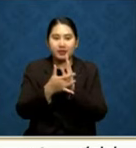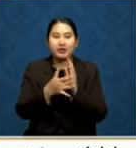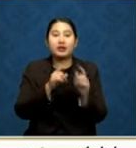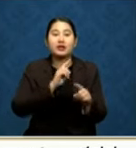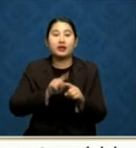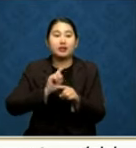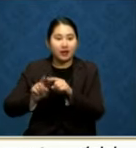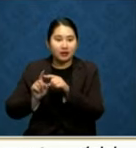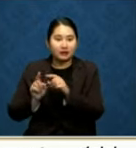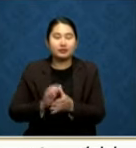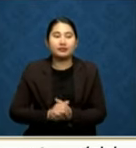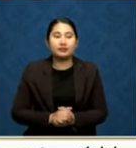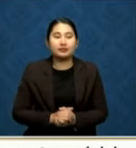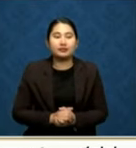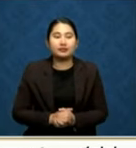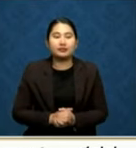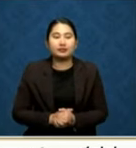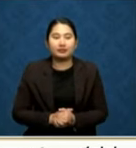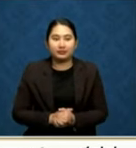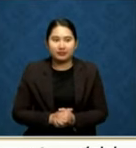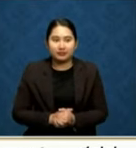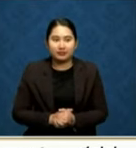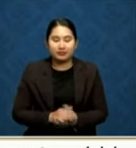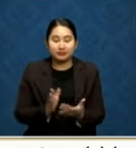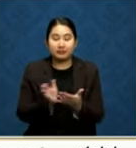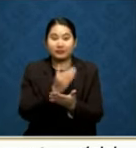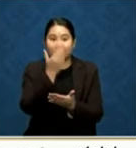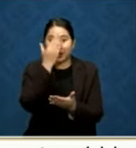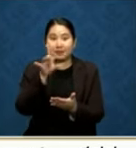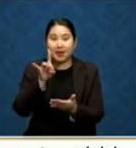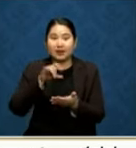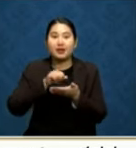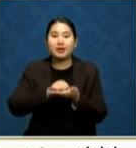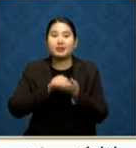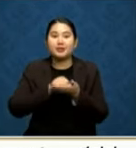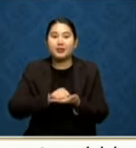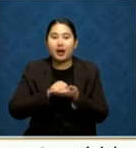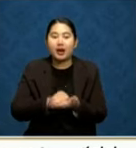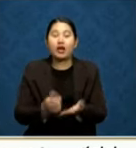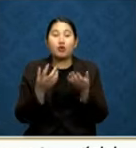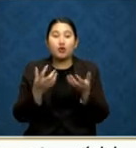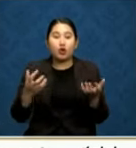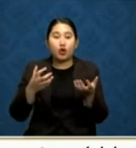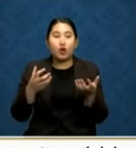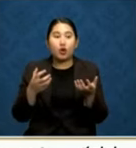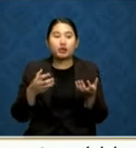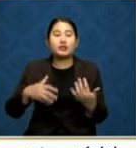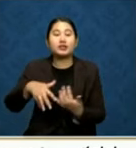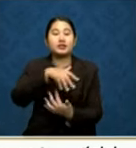งานด้ที่แปดบริการสานะพลงงานและส่งแวดลอม